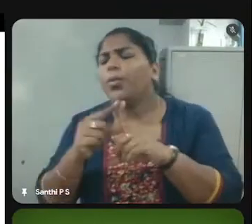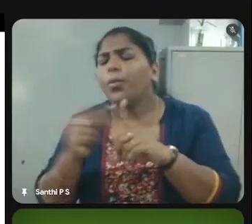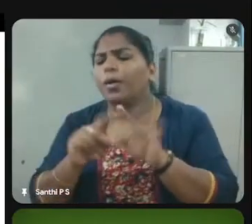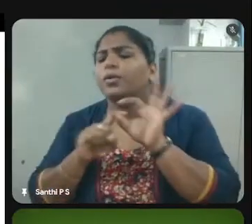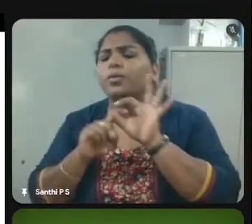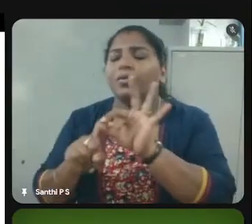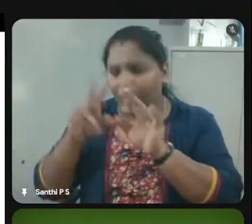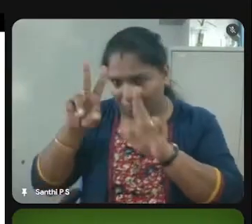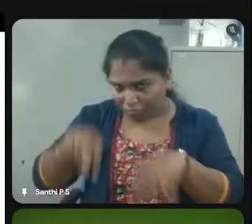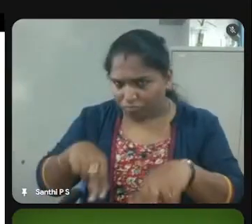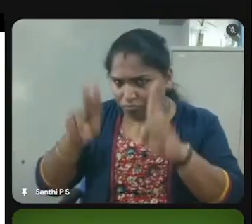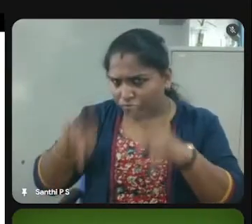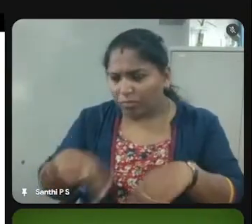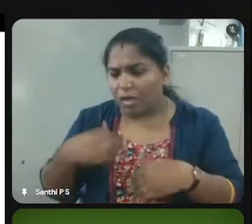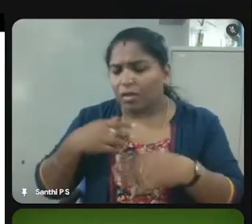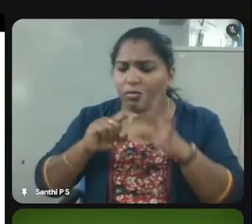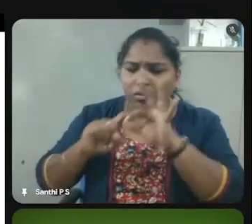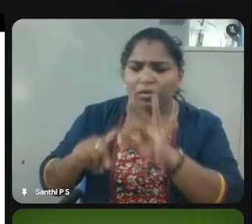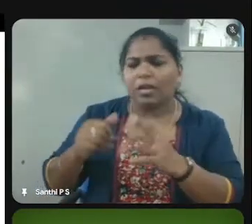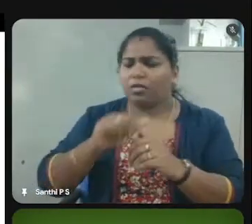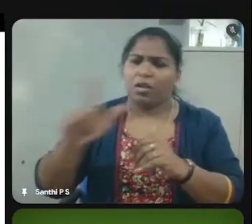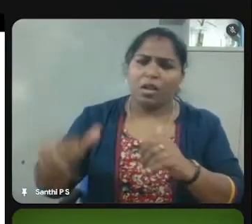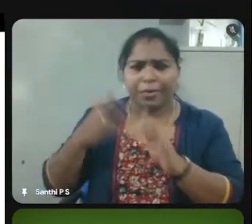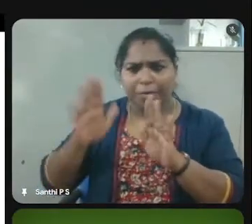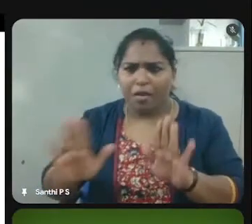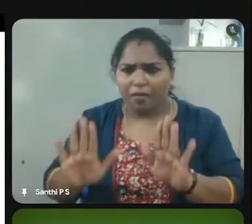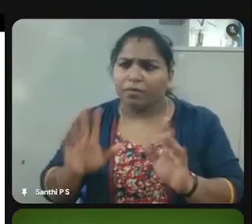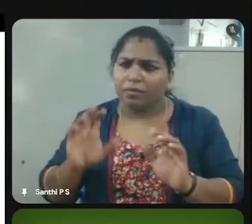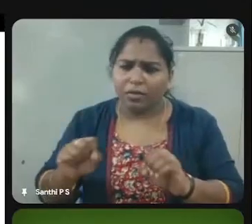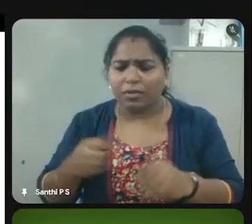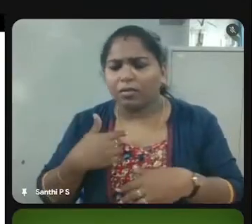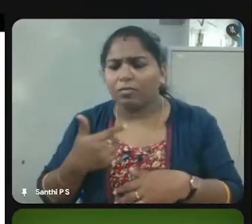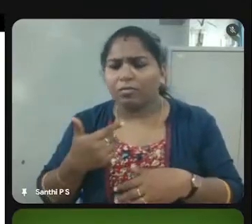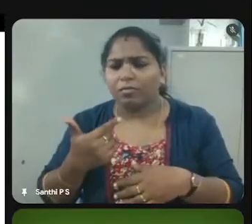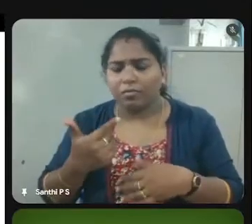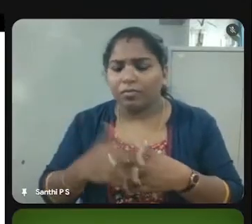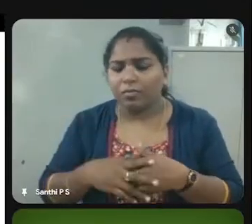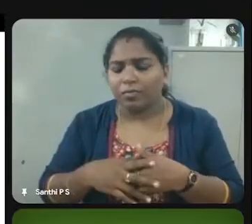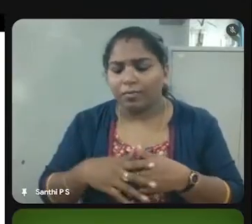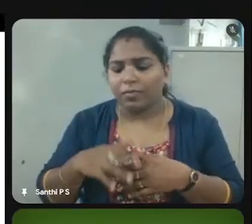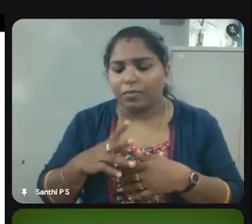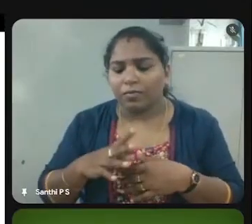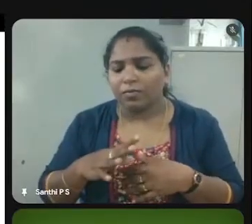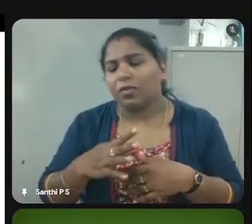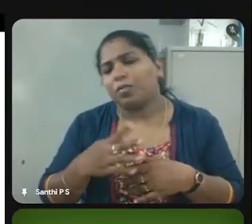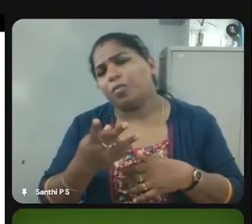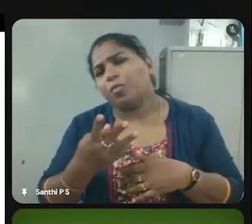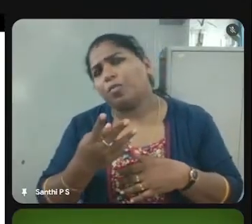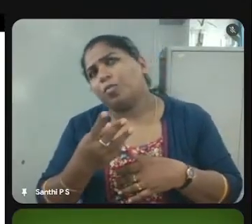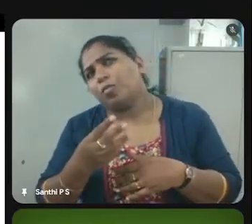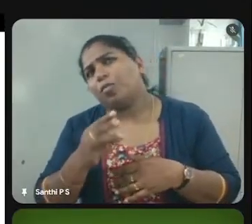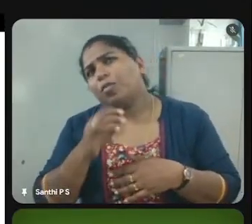അതൊക്കെ എല്ലാ പ്രായത്തിലും കുട്ടികൾക്ക് വരുന്നത് കാര്യങ്ങൾ തന്നെയാണ്. ഇപ്പം ചെറിയ കുട്ടികളാണെങ്കിൽ തന്നെ 4 അല്ലെ 3-3.5 വയസ്സാകുമ്പോൾ